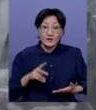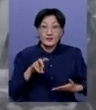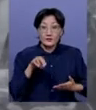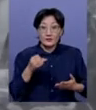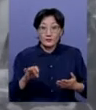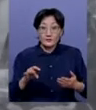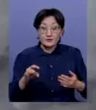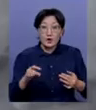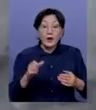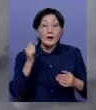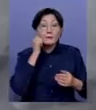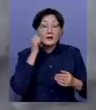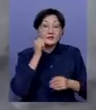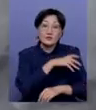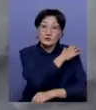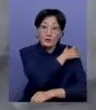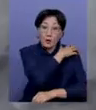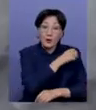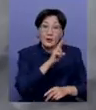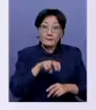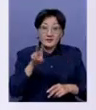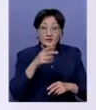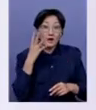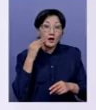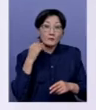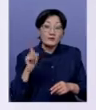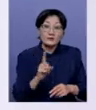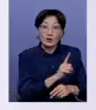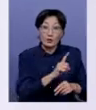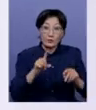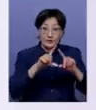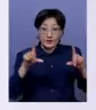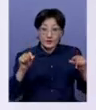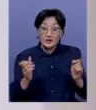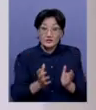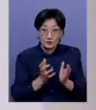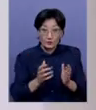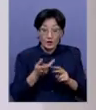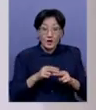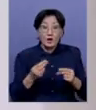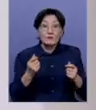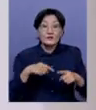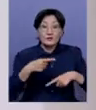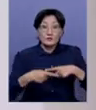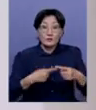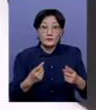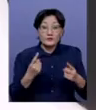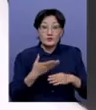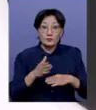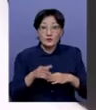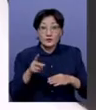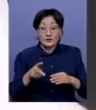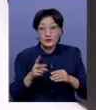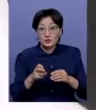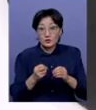Хлудовтың шығармалары Мәскеу, Санкт-Петербург, Бішкек, Алматы музейлерімен жеке коллекцияларда сақтаулы. Оның көркем мұрасының едәуір бөлігі